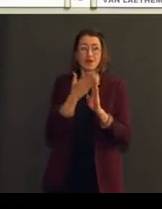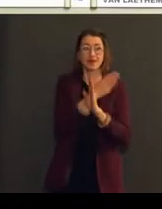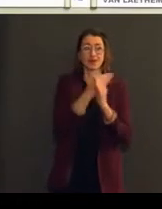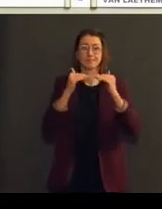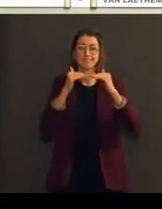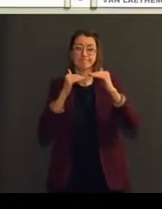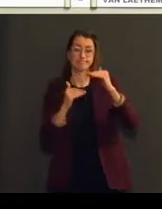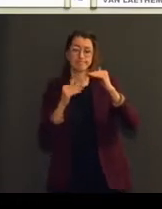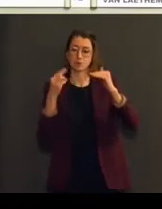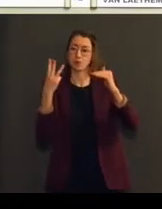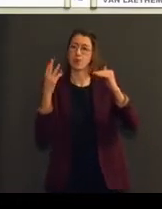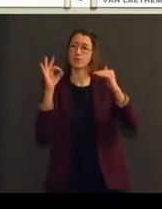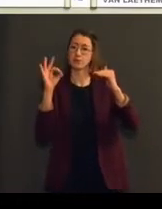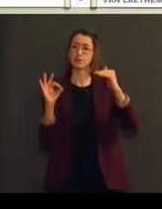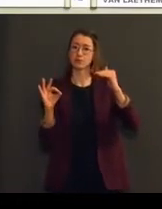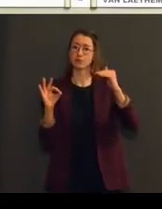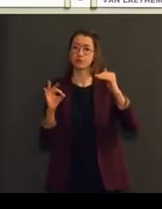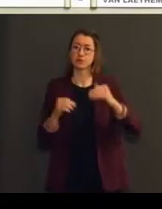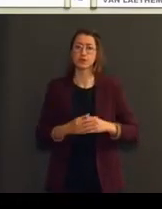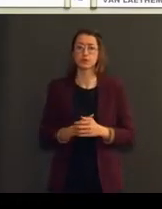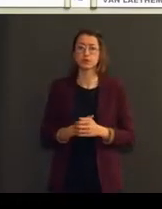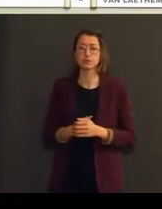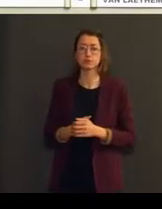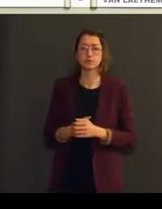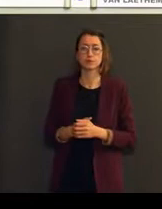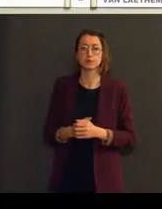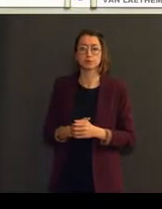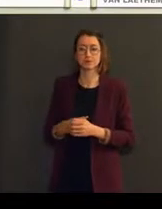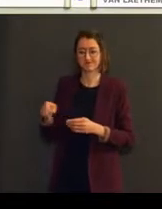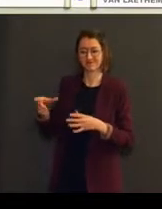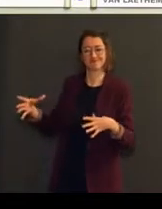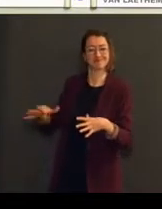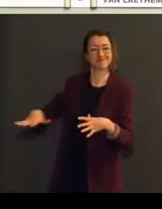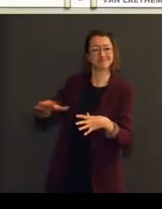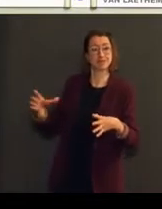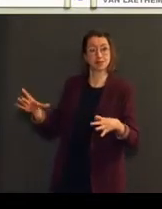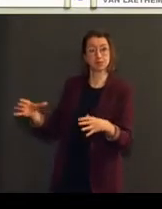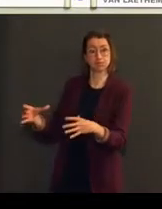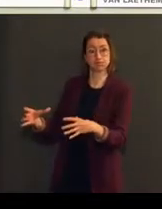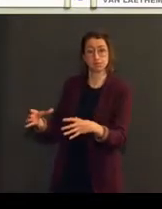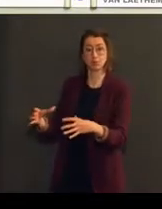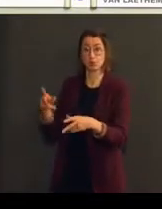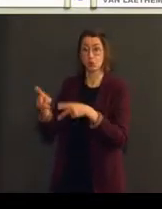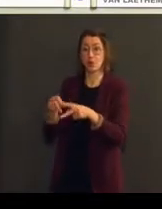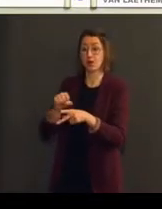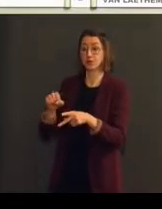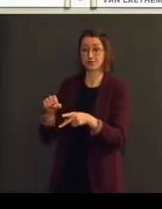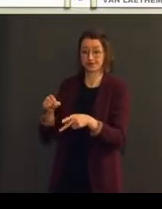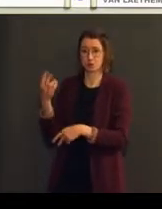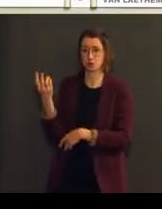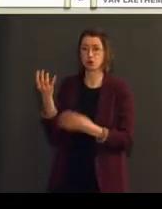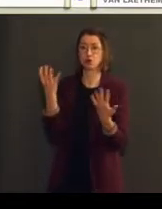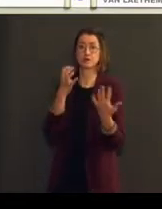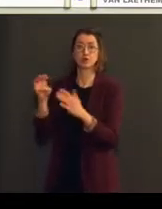il faut souligner que parmi ces patients, il y a 930 patients en soins intensifs, et ça c'est 2% de plus que la semaine